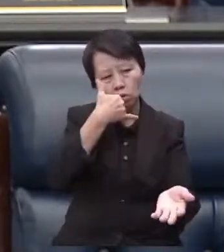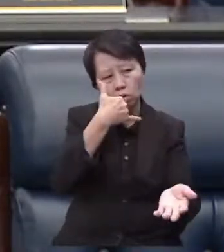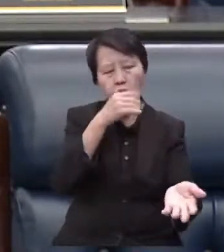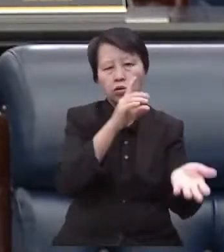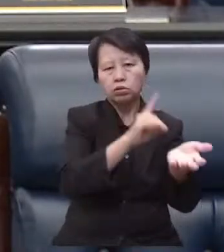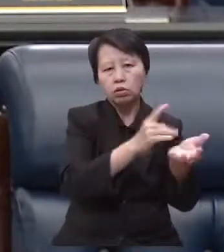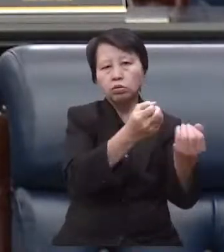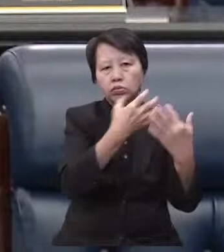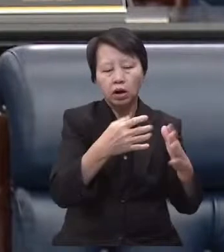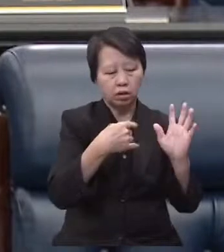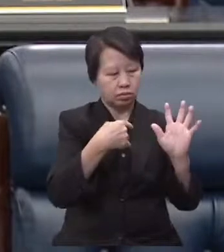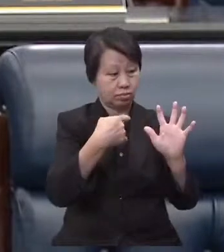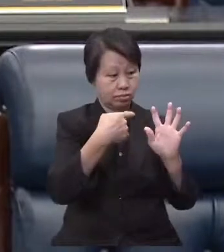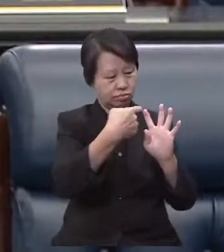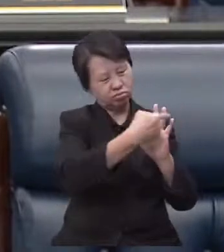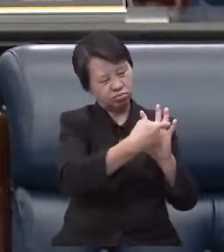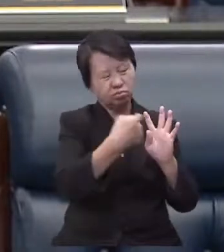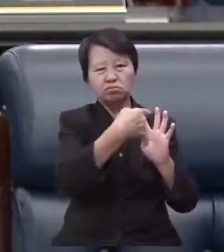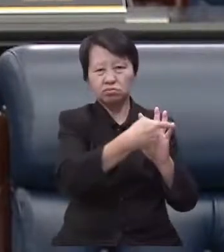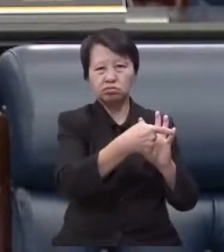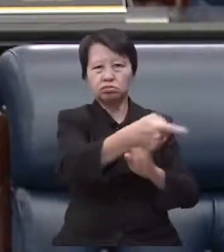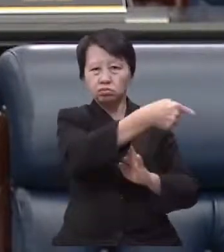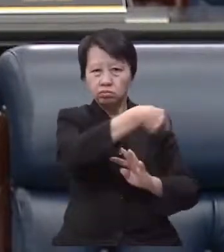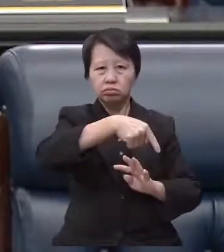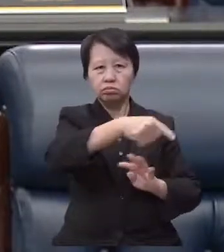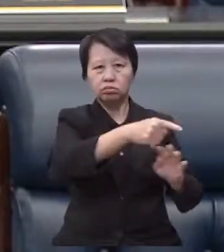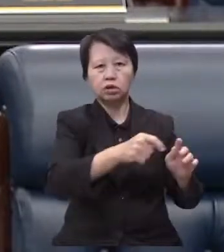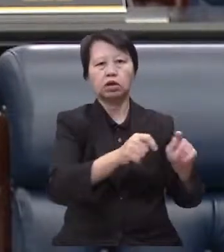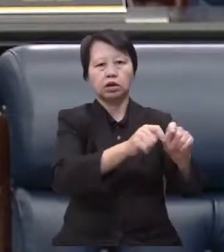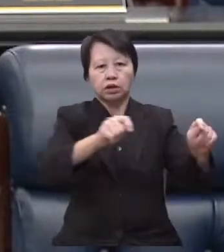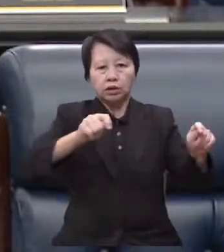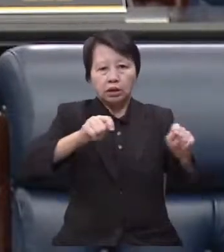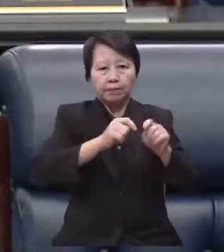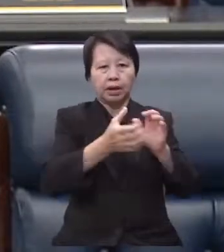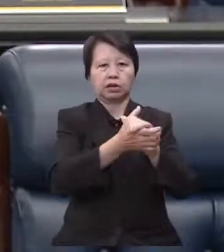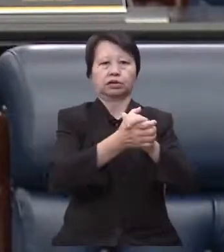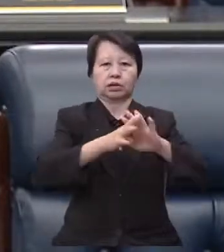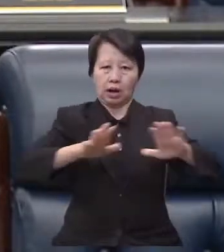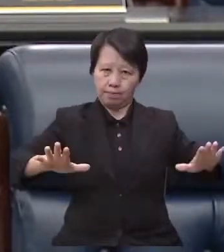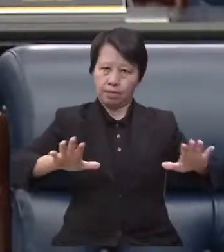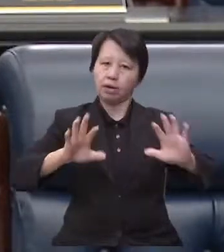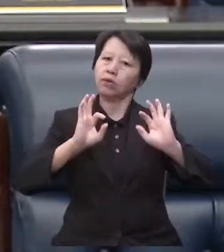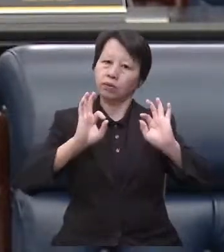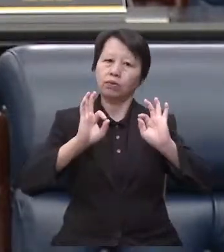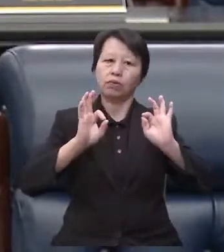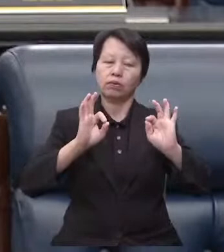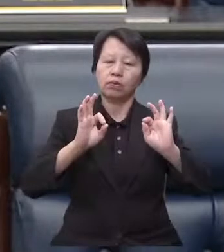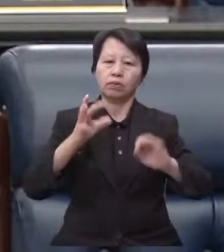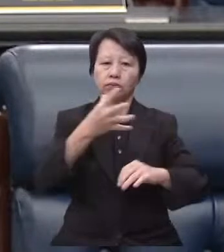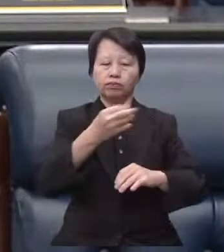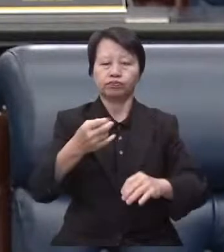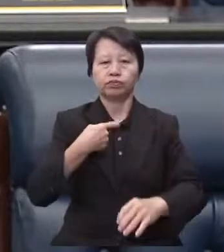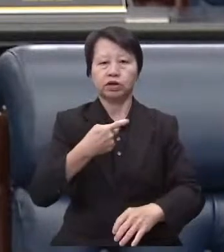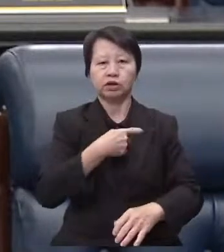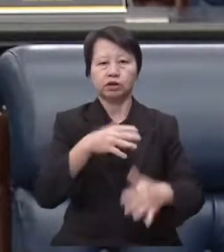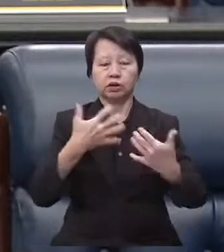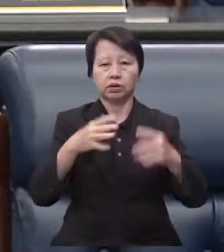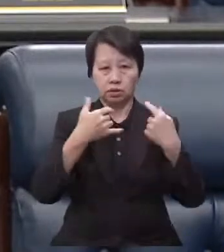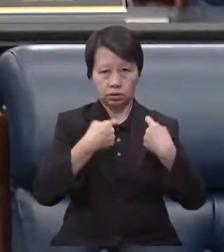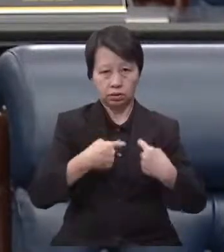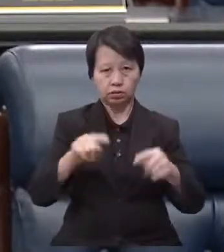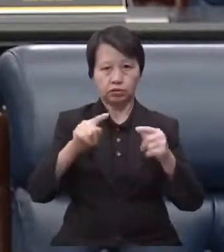berada di tempat yang selamat. Dan kita juga